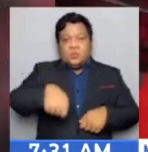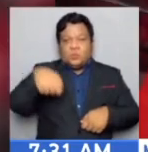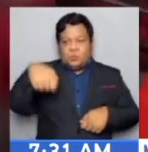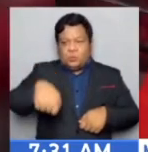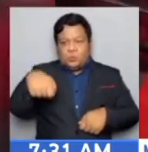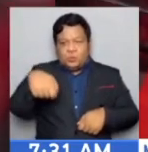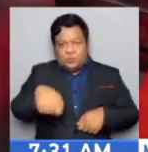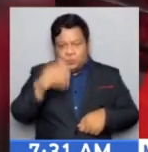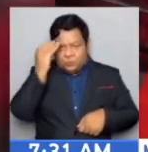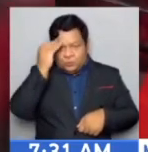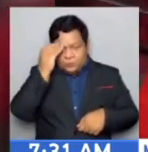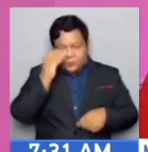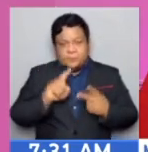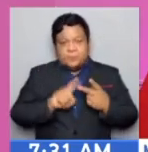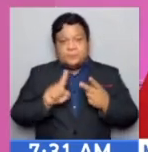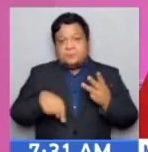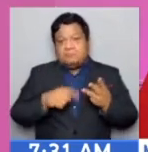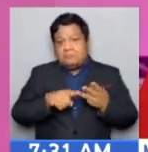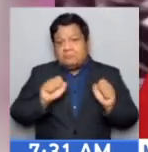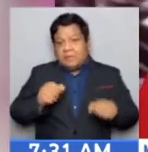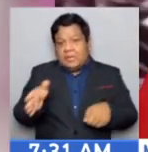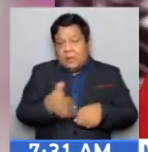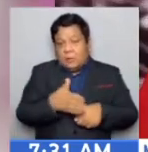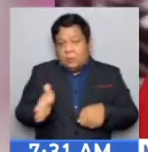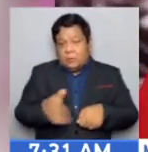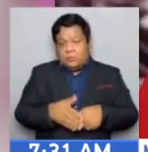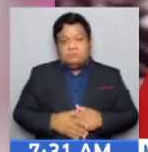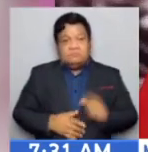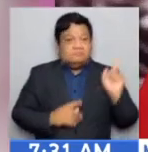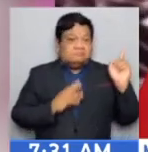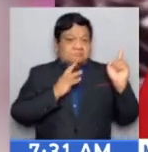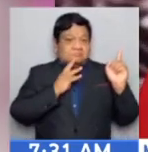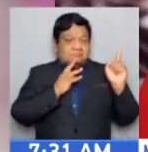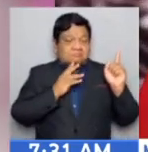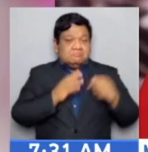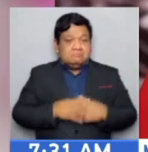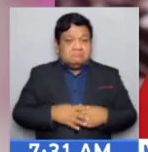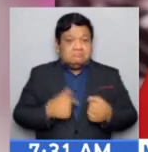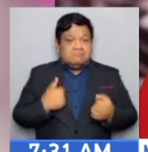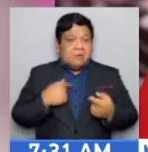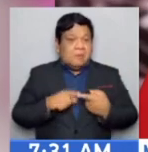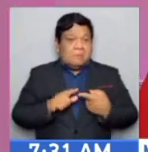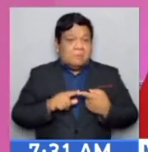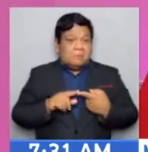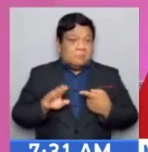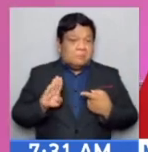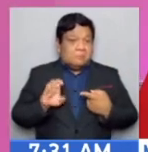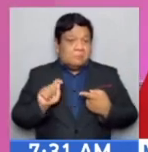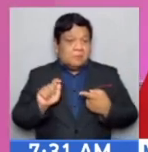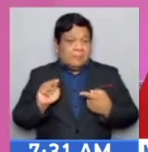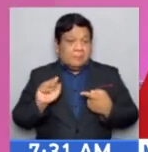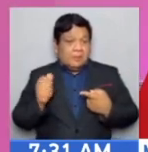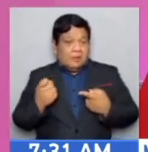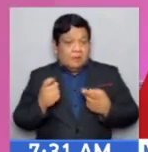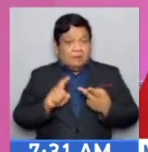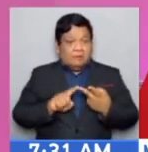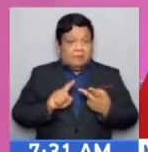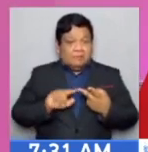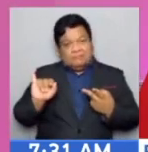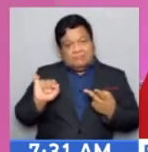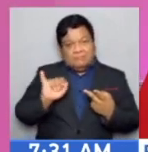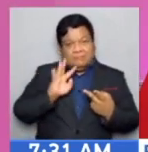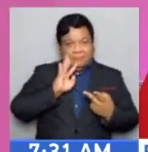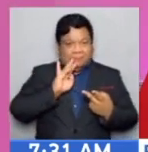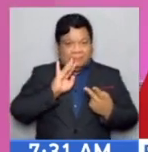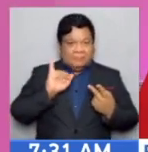tusok-tusok at ihaw-ihaw. I got zigzags, Beta Pro Maxis, and some BBQ for